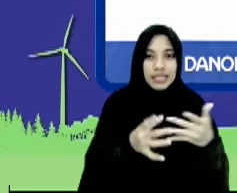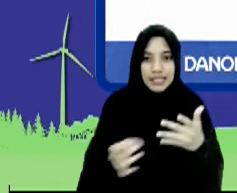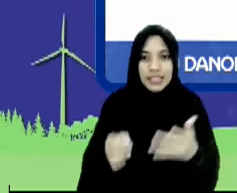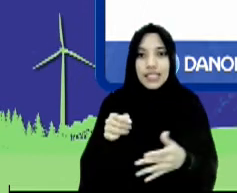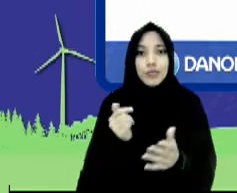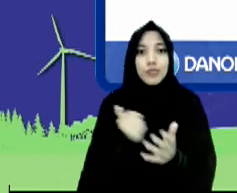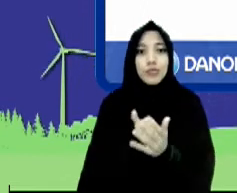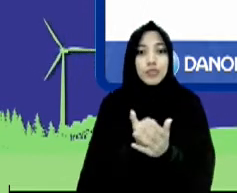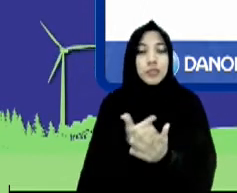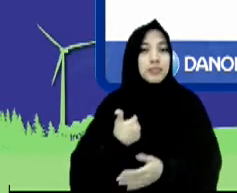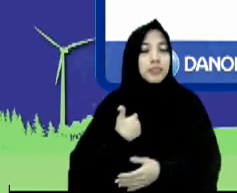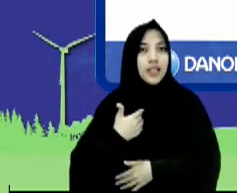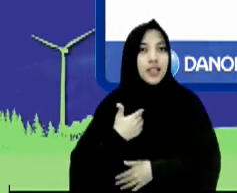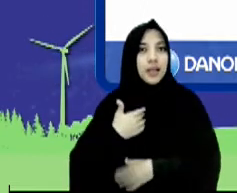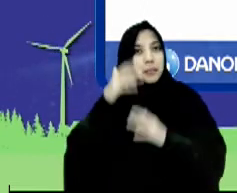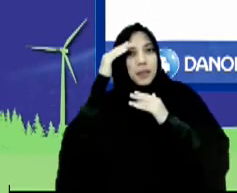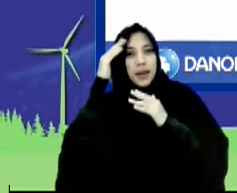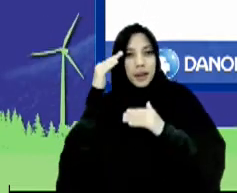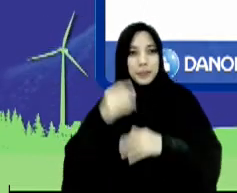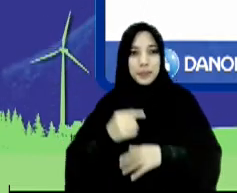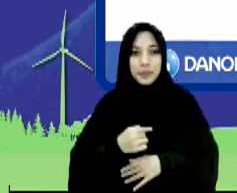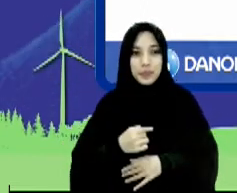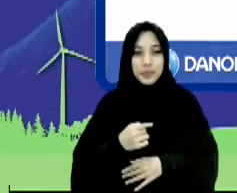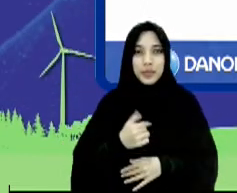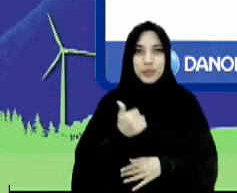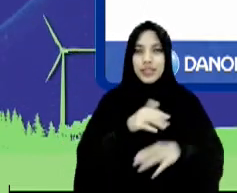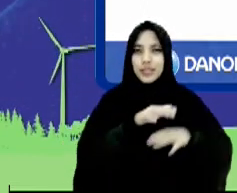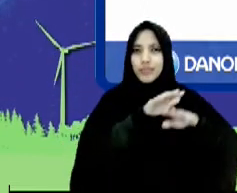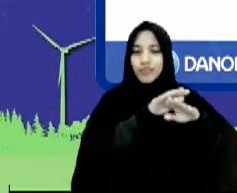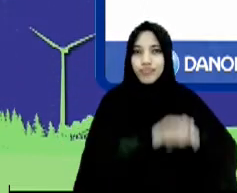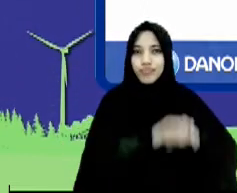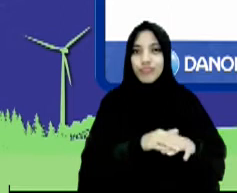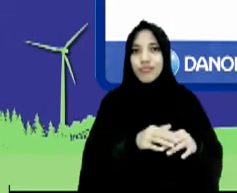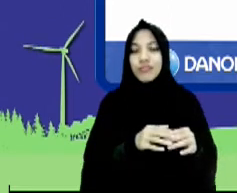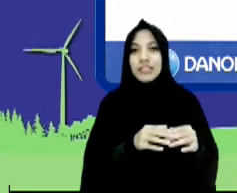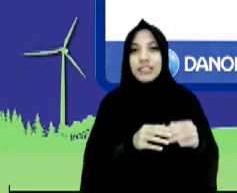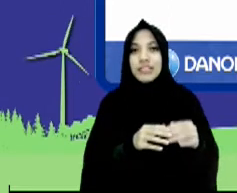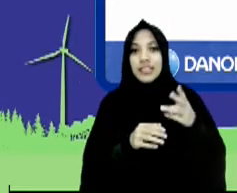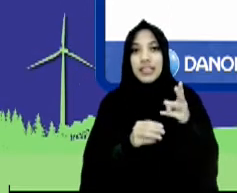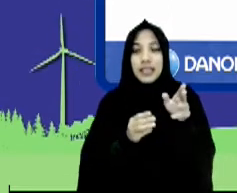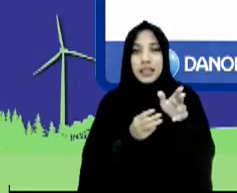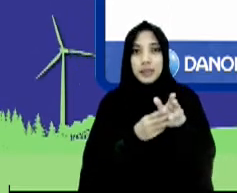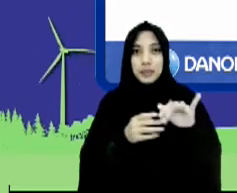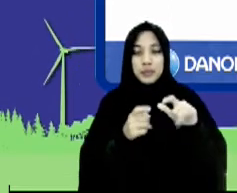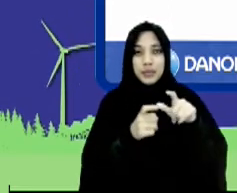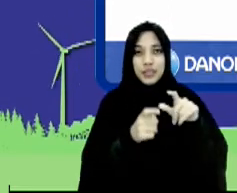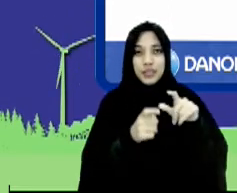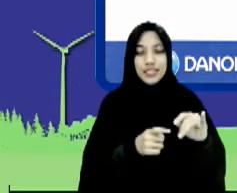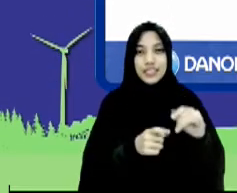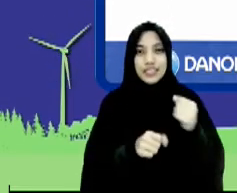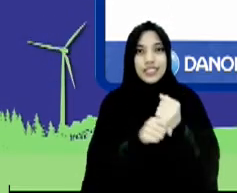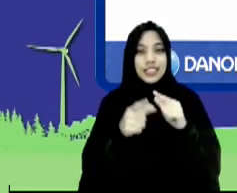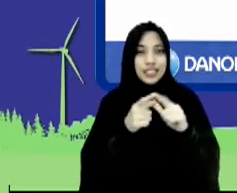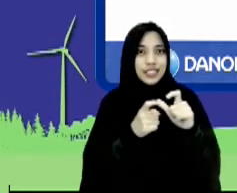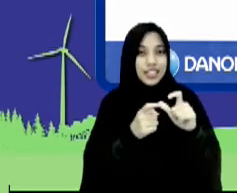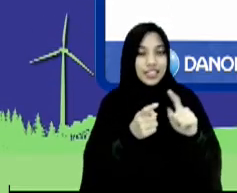kita bisa ee harapannya juga kita nanti akan bisa menekan ee emisi gas rumah sampah ya E emisi gas rumah kaca yang dihasilkan oleh EE